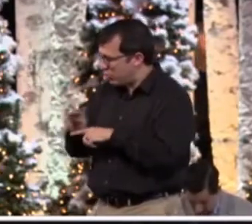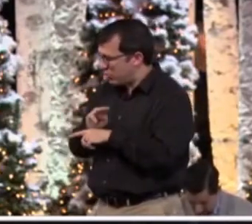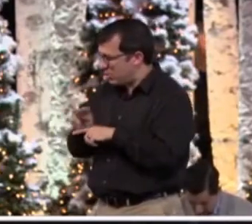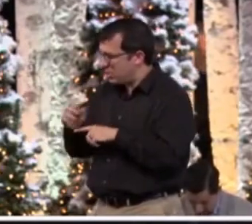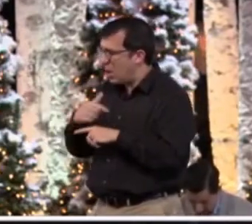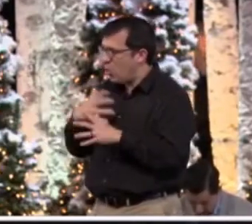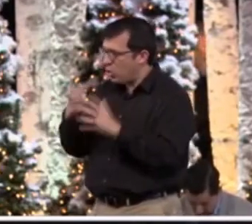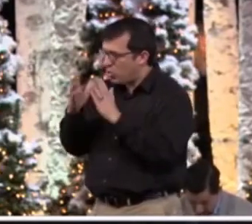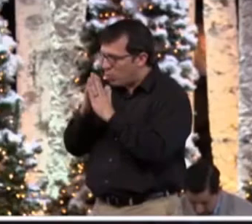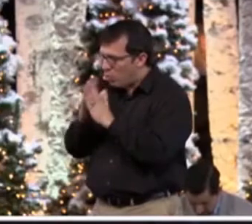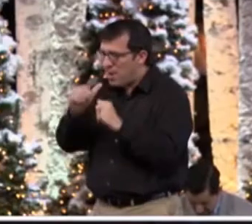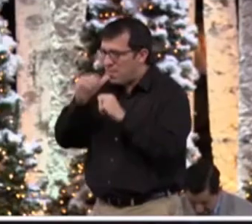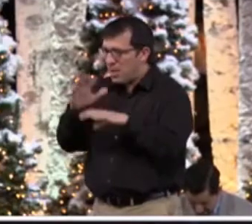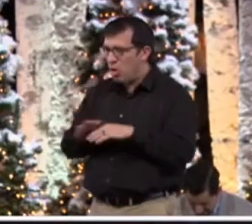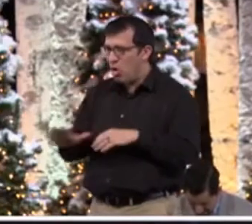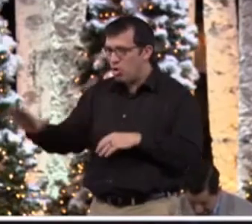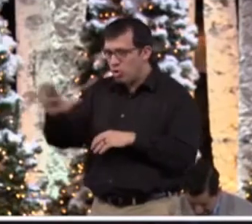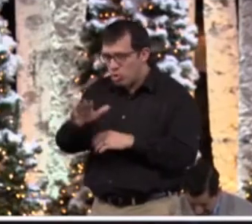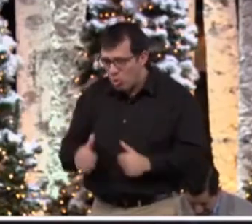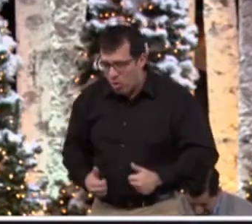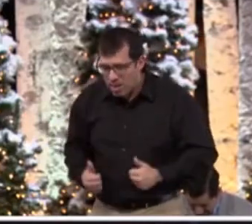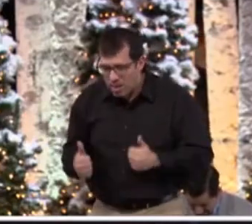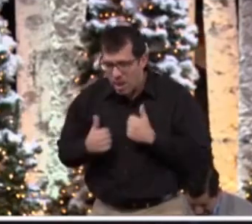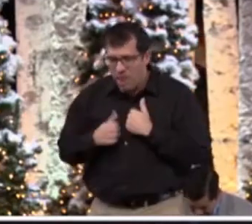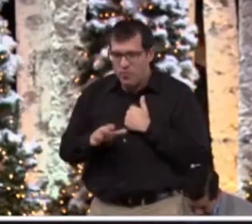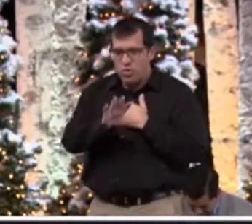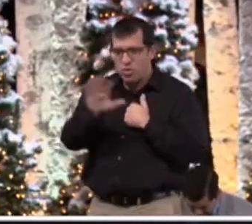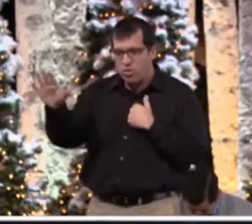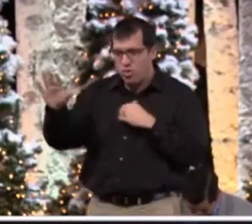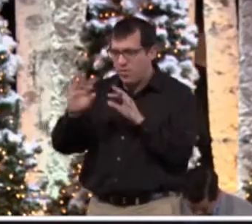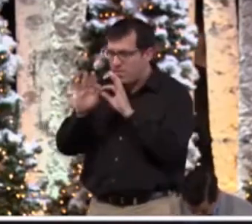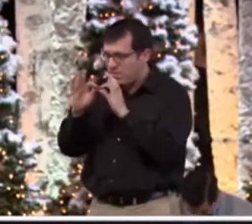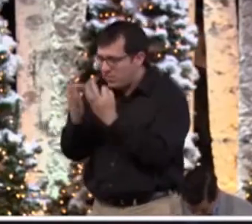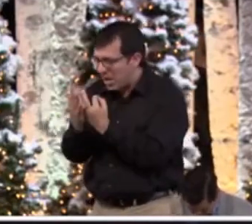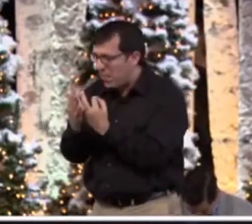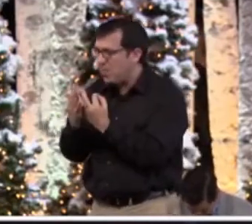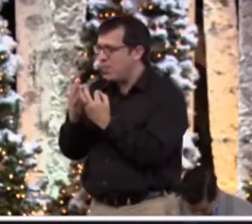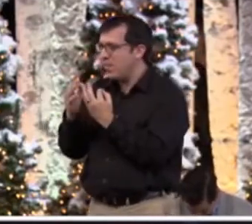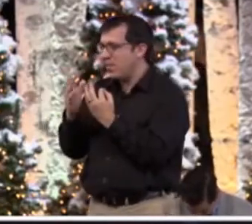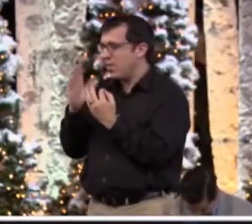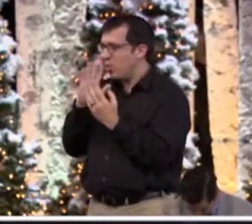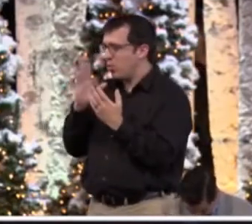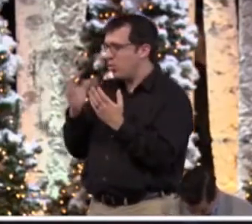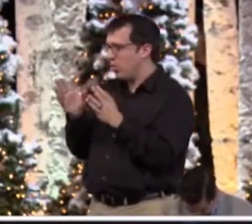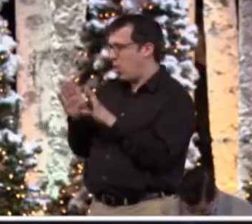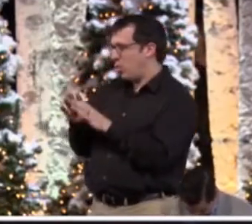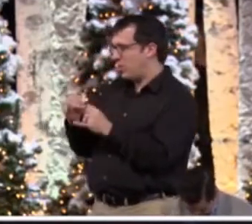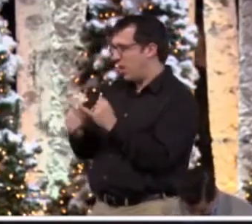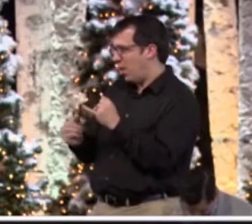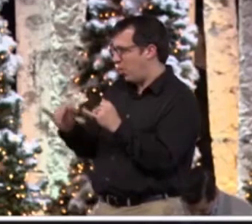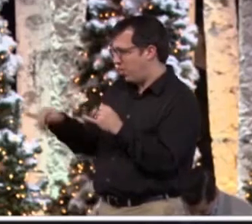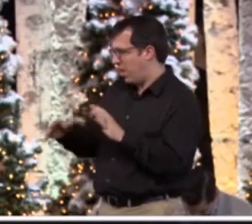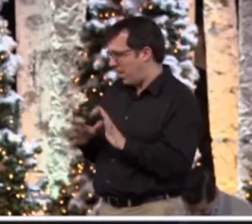तपाईँहरूको जीवन र परिवारमा आशिष आओस् भनेर प्रार्थना गर्नेछु र त्यसपछि हामी अन्त्य गर्नेछौँ।